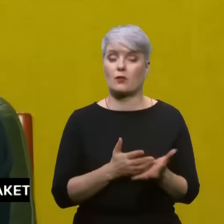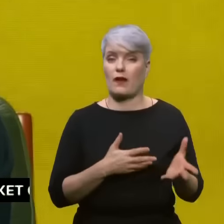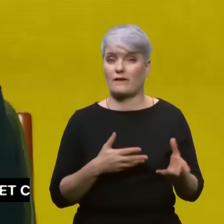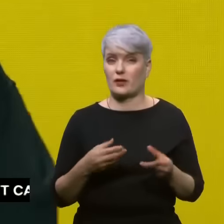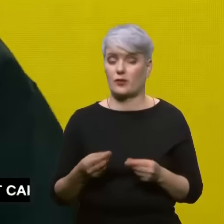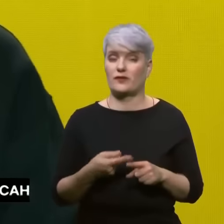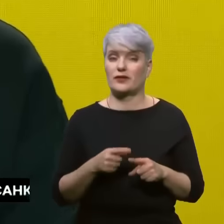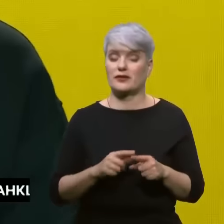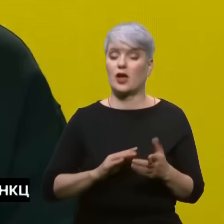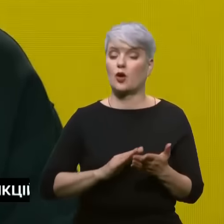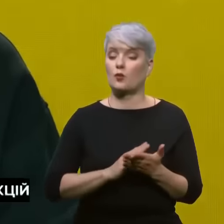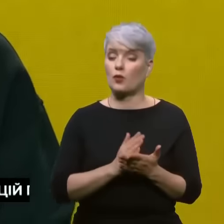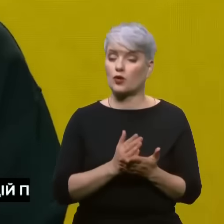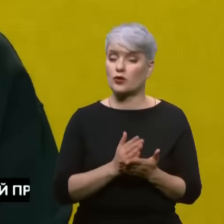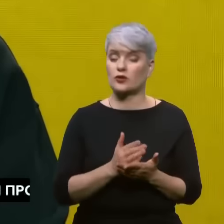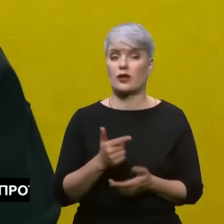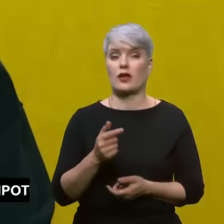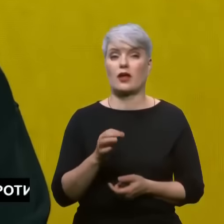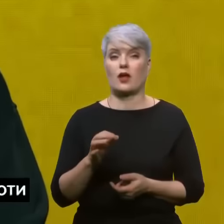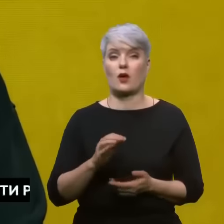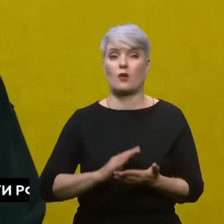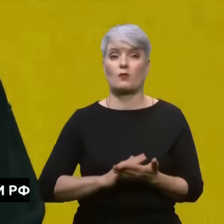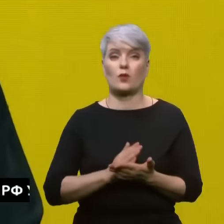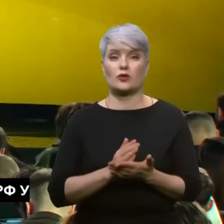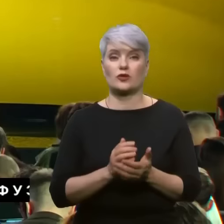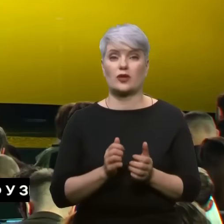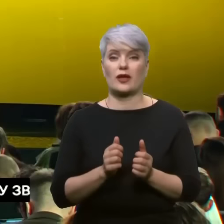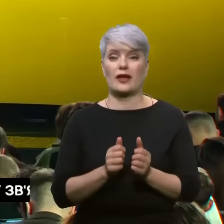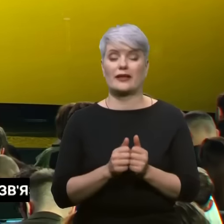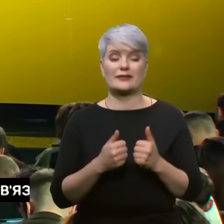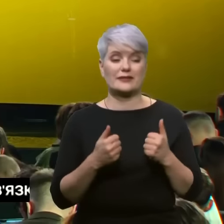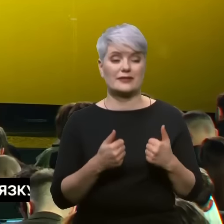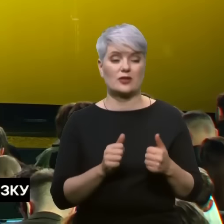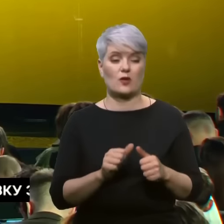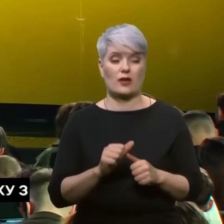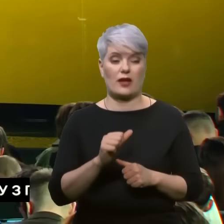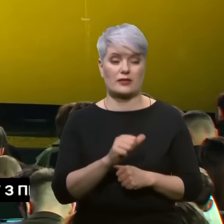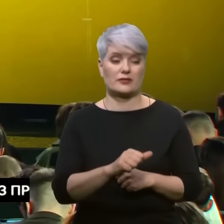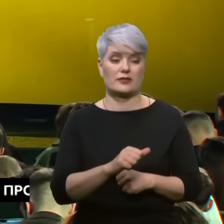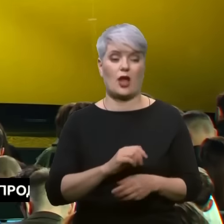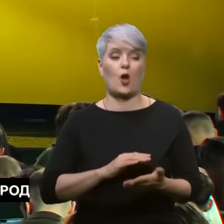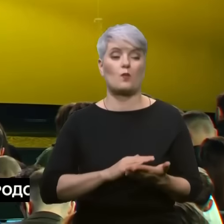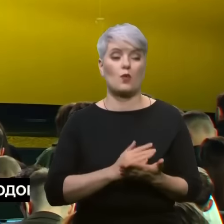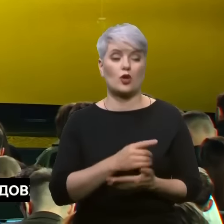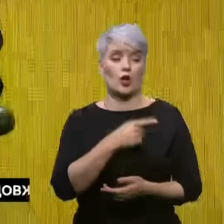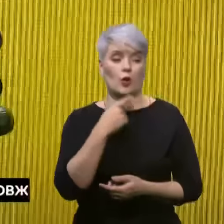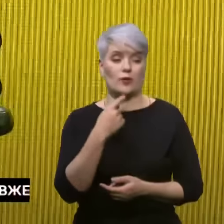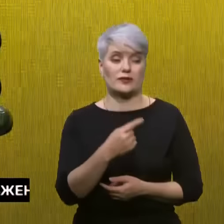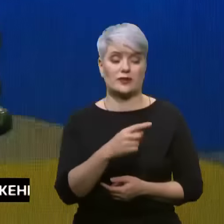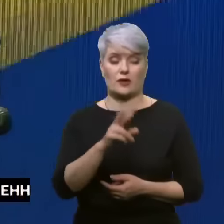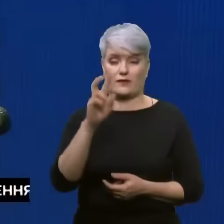це політична чи геополітична ізоляція політики Російської Федерації. Після цієї